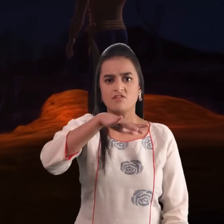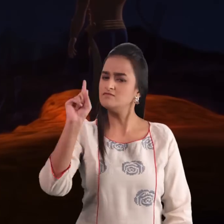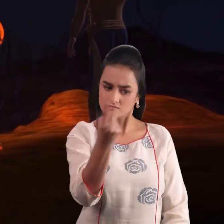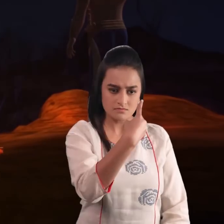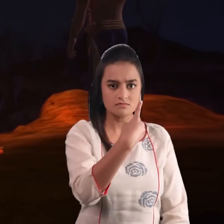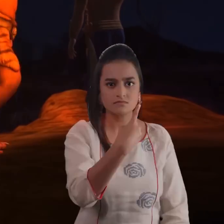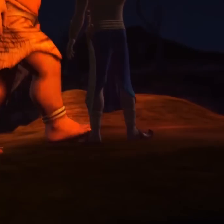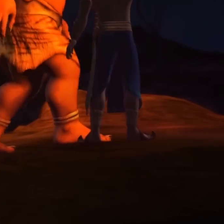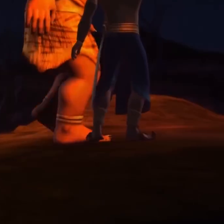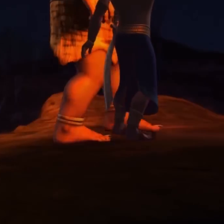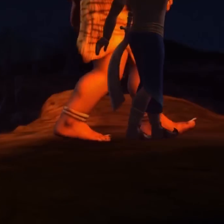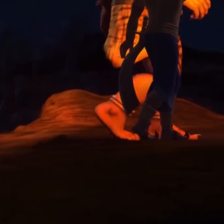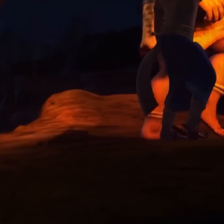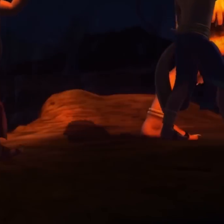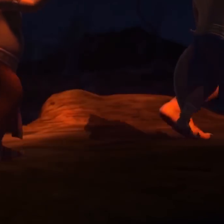चलो मुंजावन।